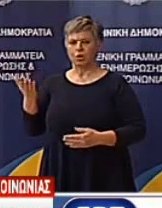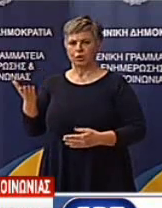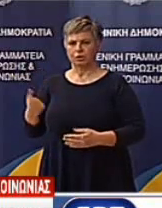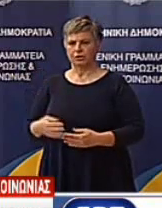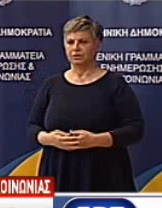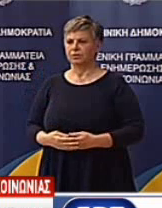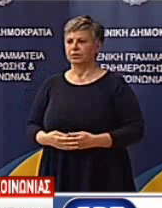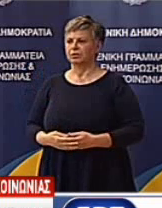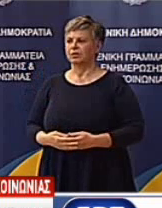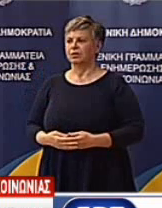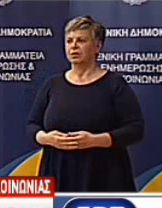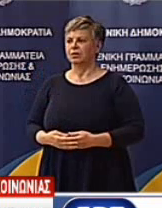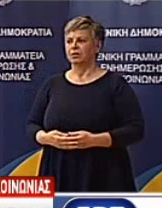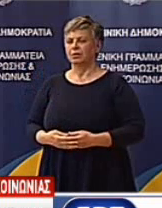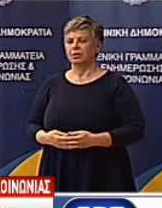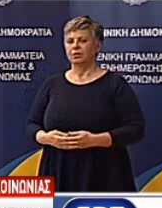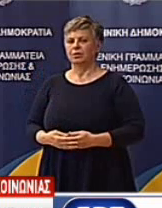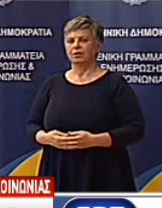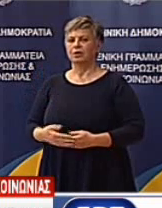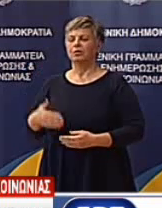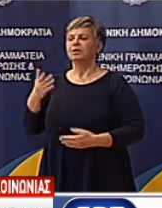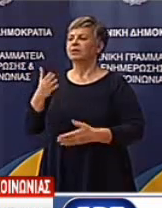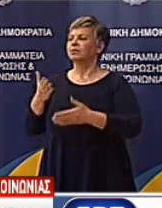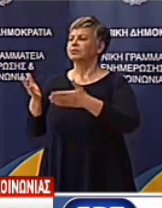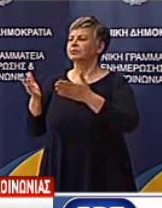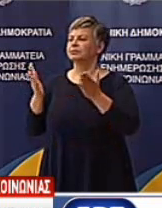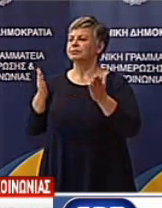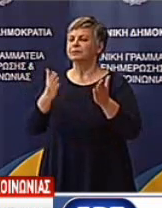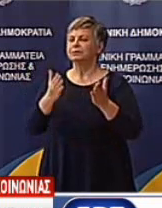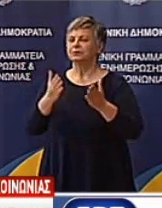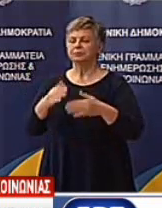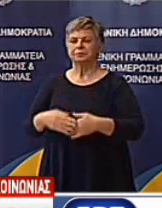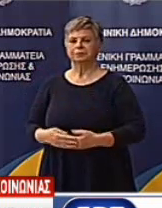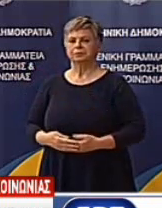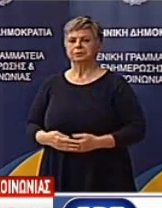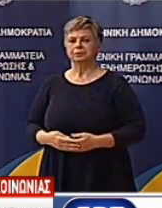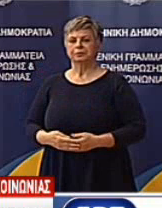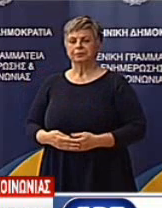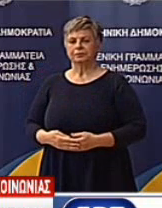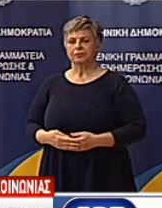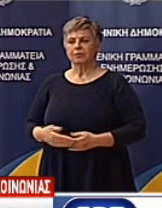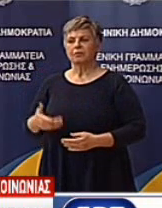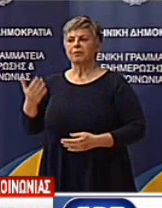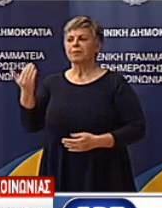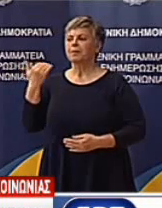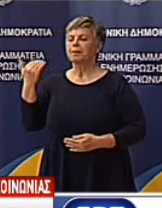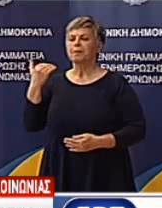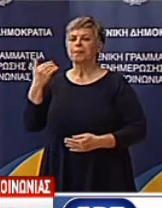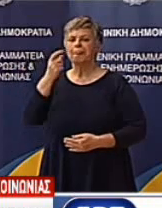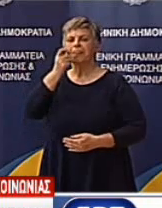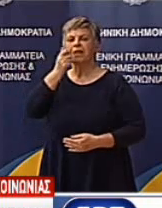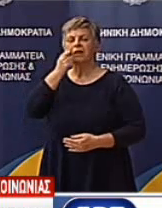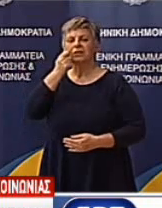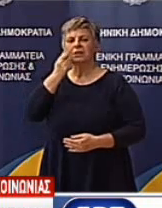Μετά θα γυρίσω από εκεί. Είμαι ακόμη λίγο από εδώ. Ήθελα να σας ρωτήσω αν σας εξέπληξε χθες